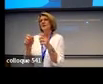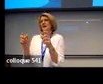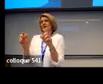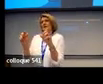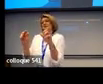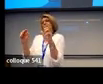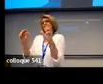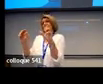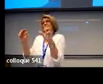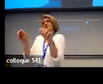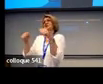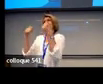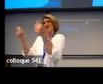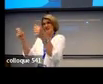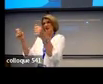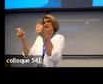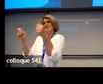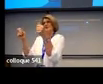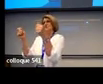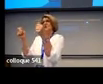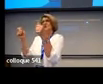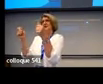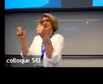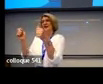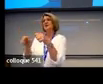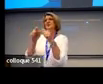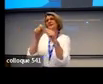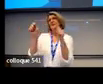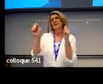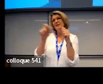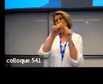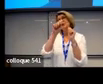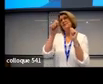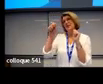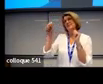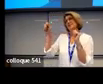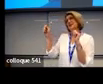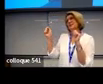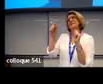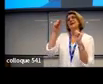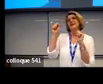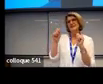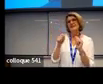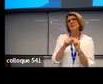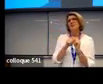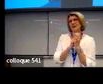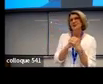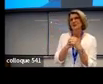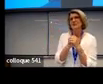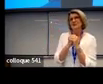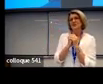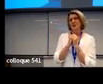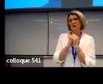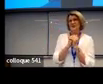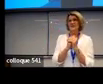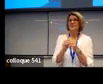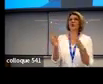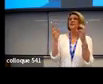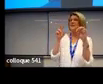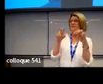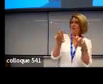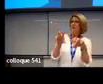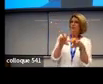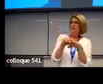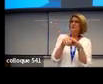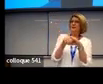connaissances qui a cherché les connaissances sur Wikipédia et petit à petit, toute référence à Wikipédia a disparu finalement dans ce panneau de connaissances.